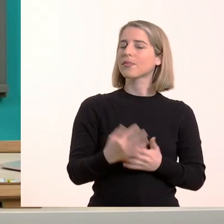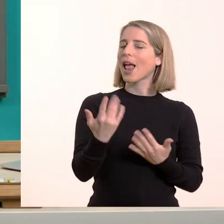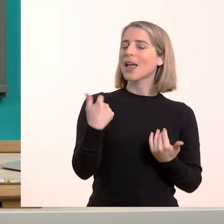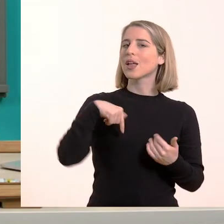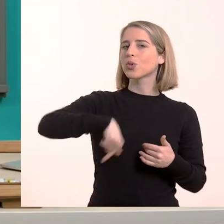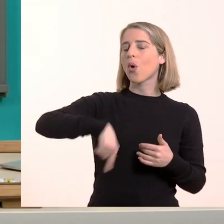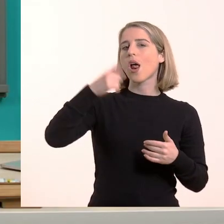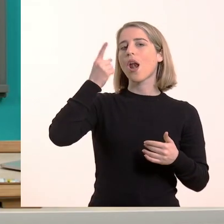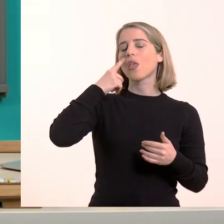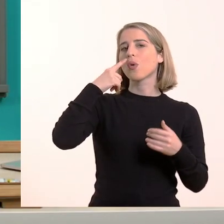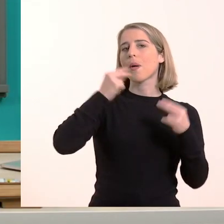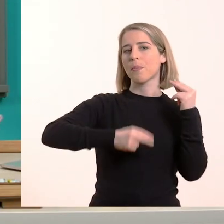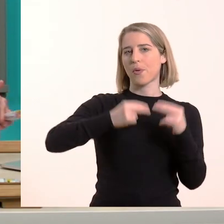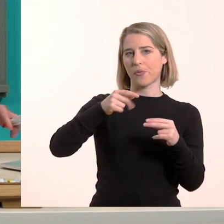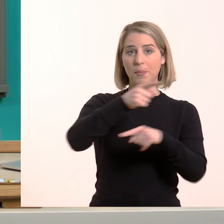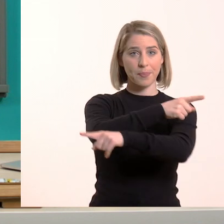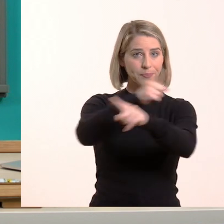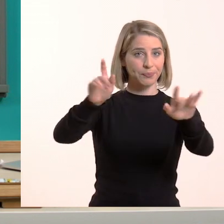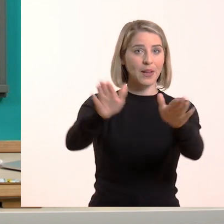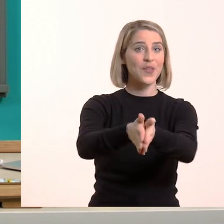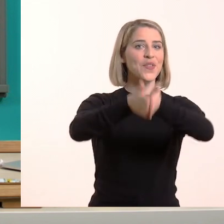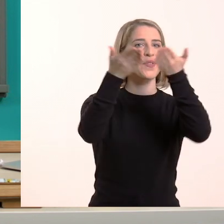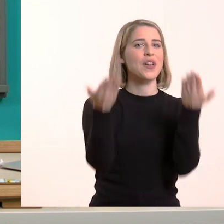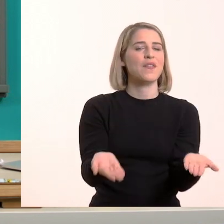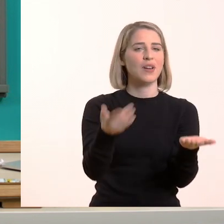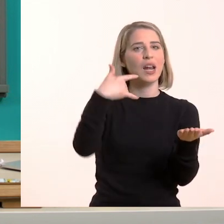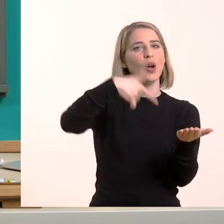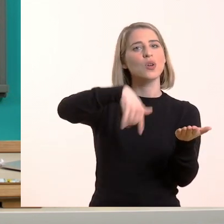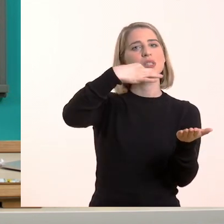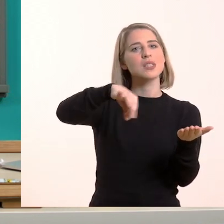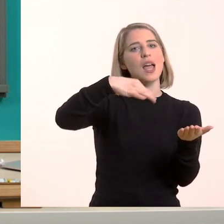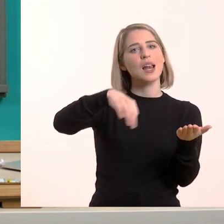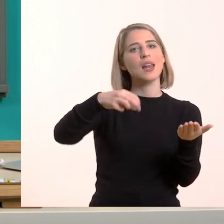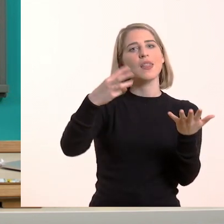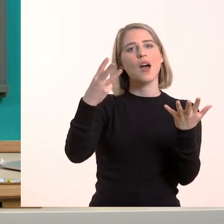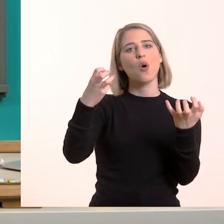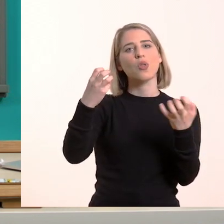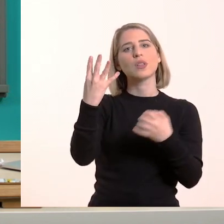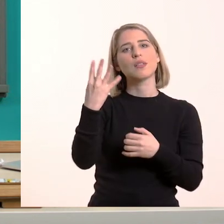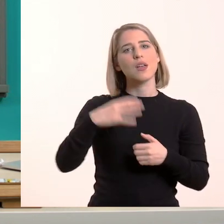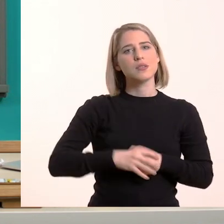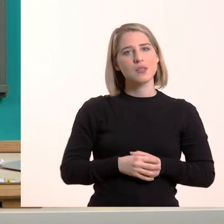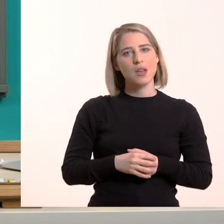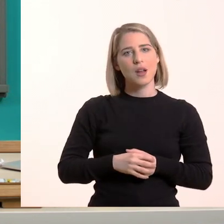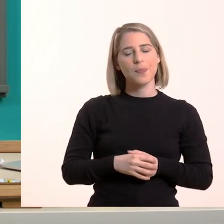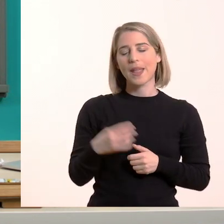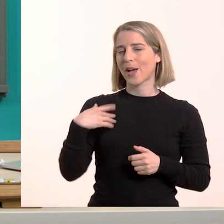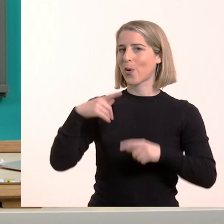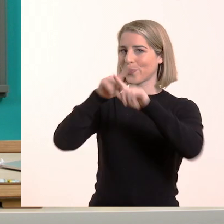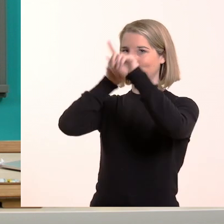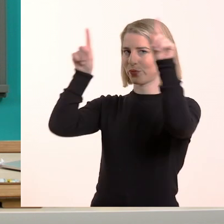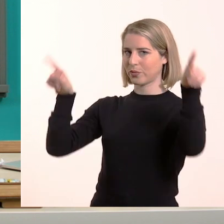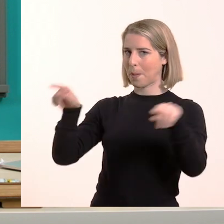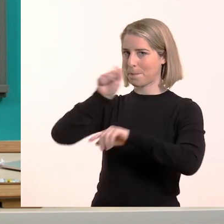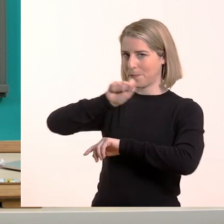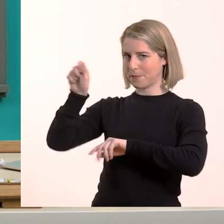Θέλω να ανοίξετε το βιβλίο σας στη σελίδα 84. Μέχρι να σβήσω εγώ τον πίνακα, για πηγαίνετε όλοι στο